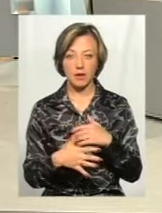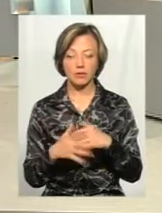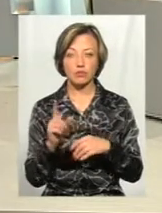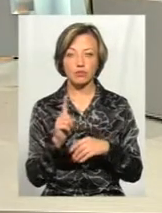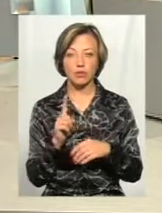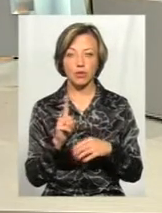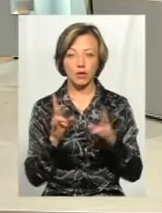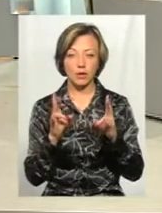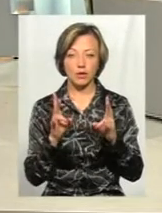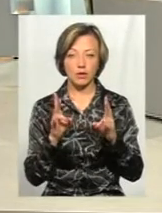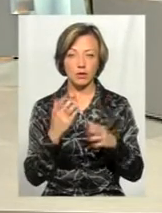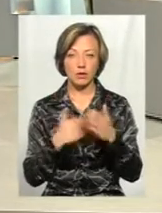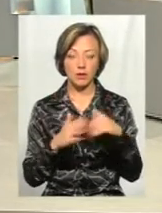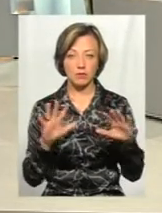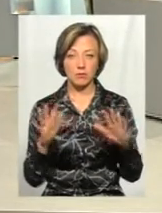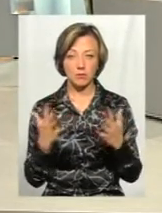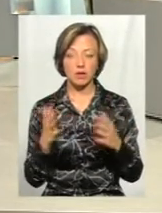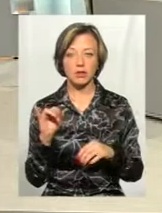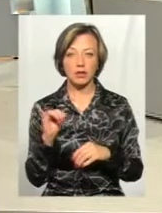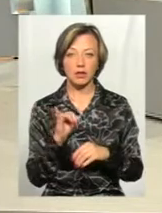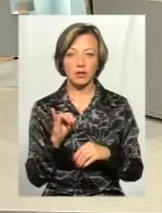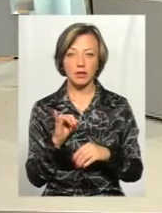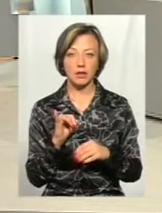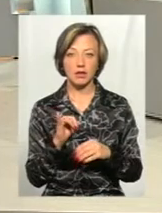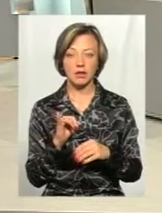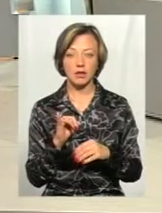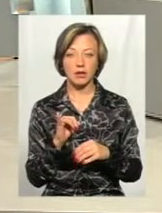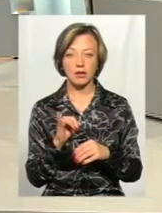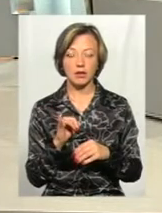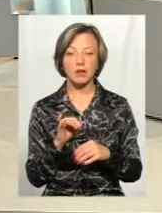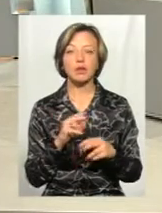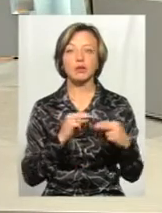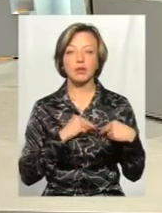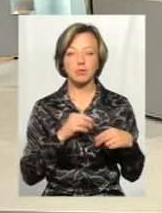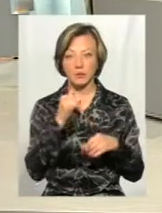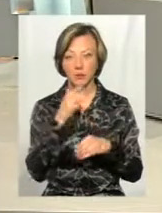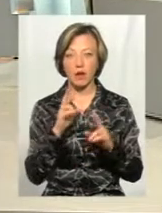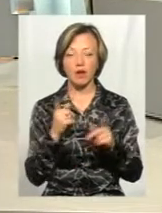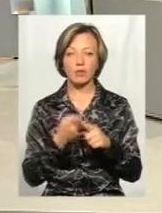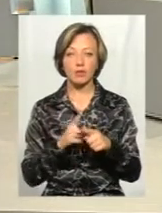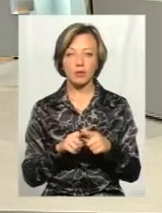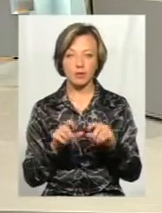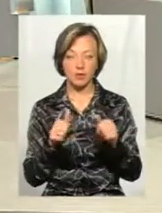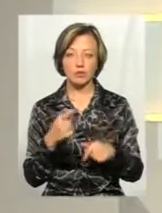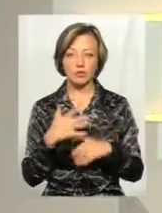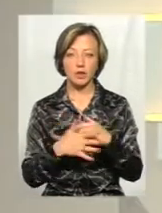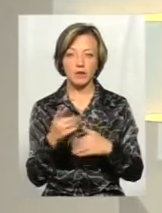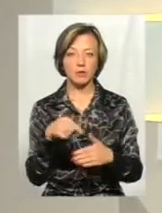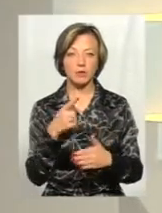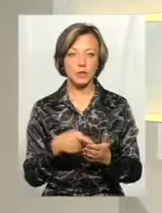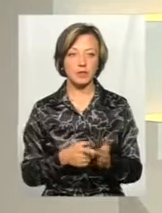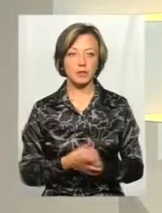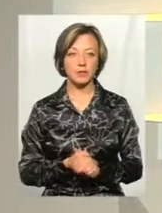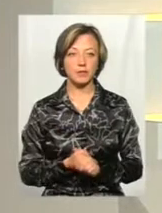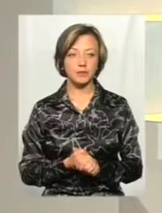що случилася та інвалідність і став нетрудоспособним, то як буде за це виглядати? Ми зрозуміли ваше питання.